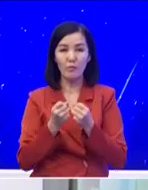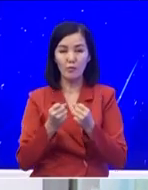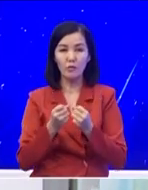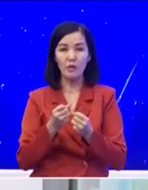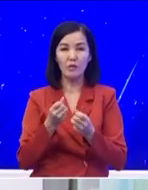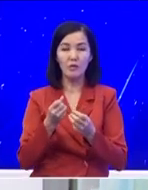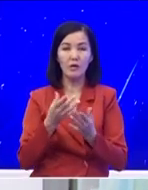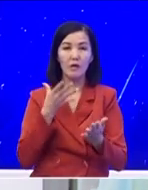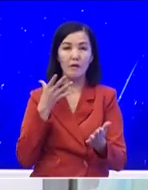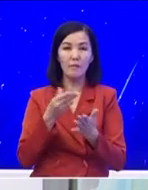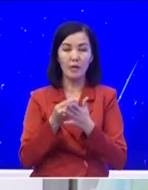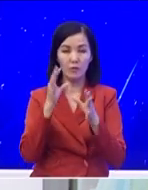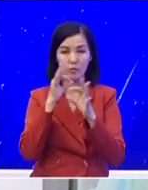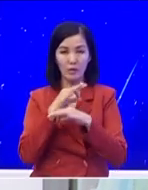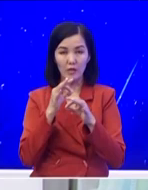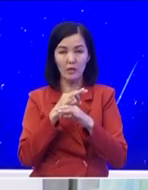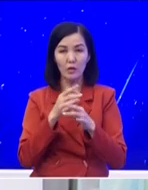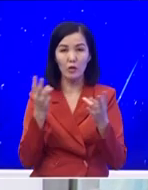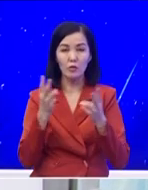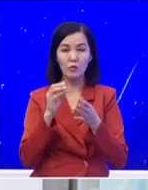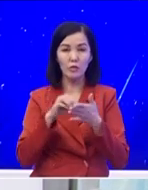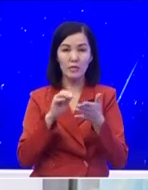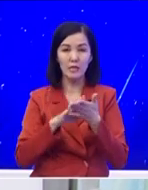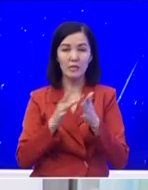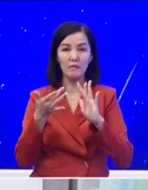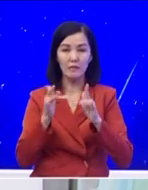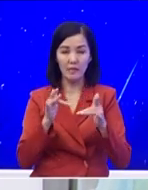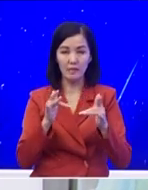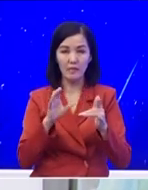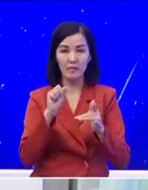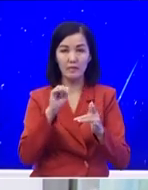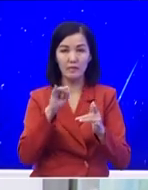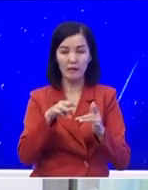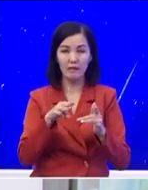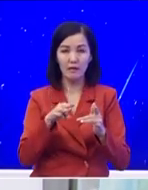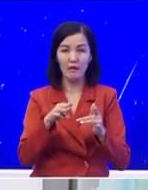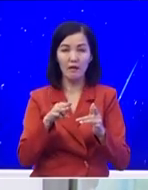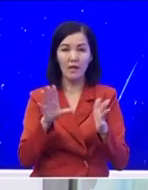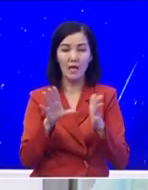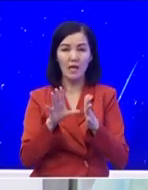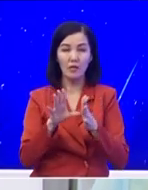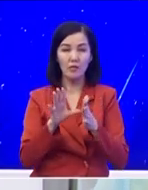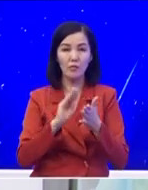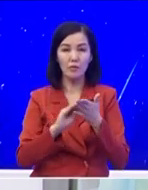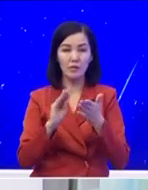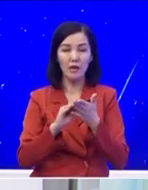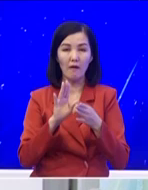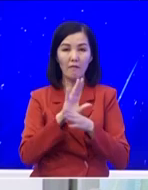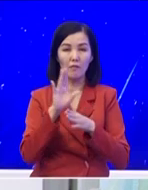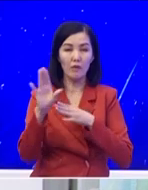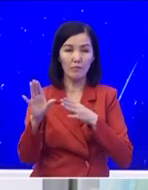основе, пациенты должны зарегистрироваться на нашем сайте, подать электронную заявку, после